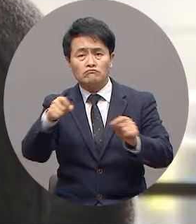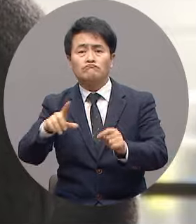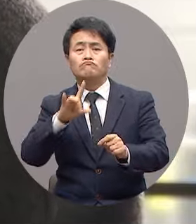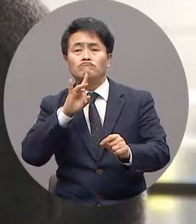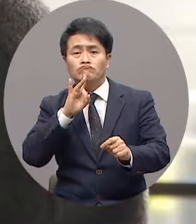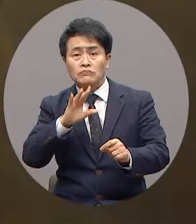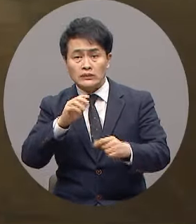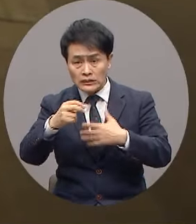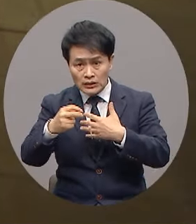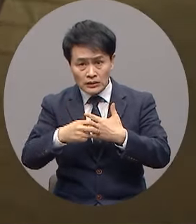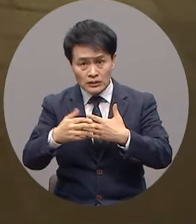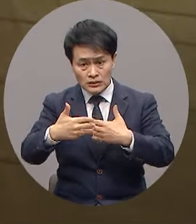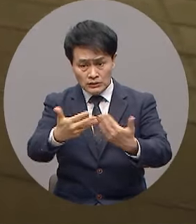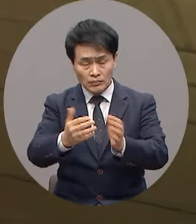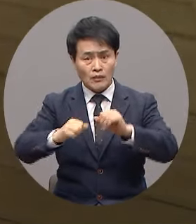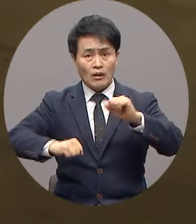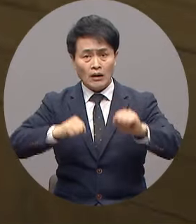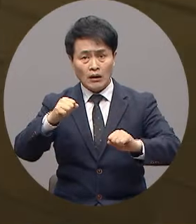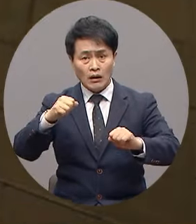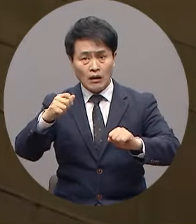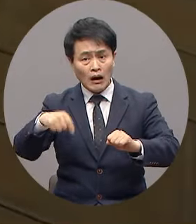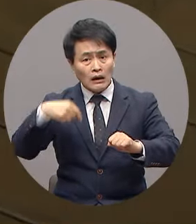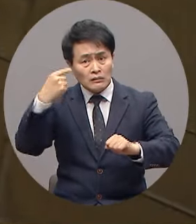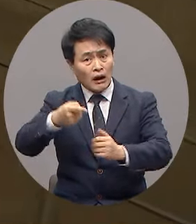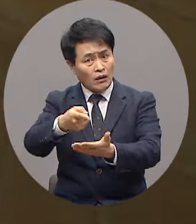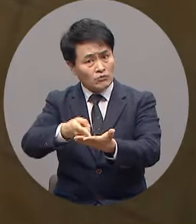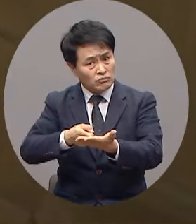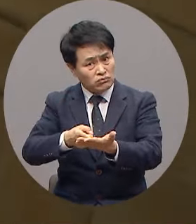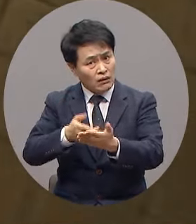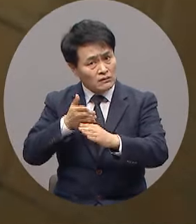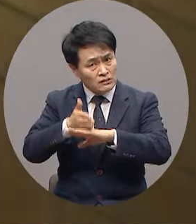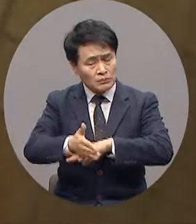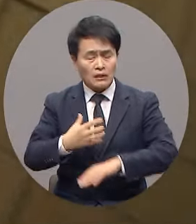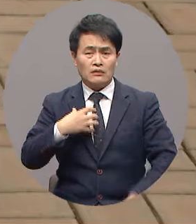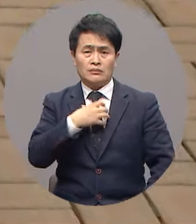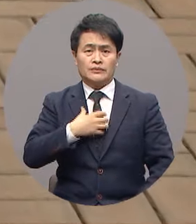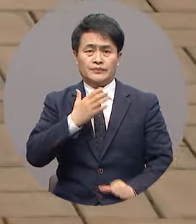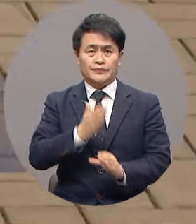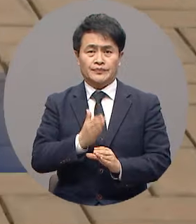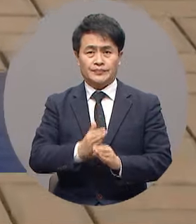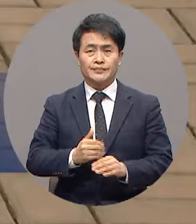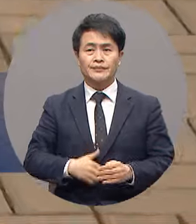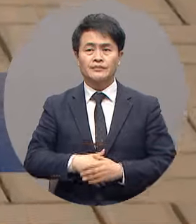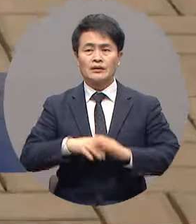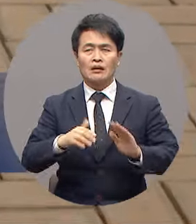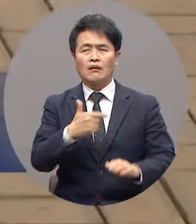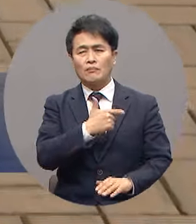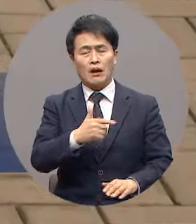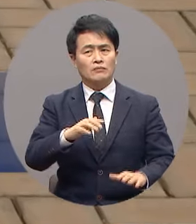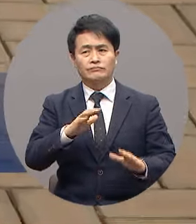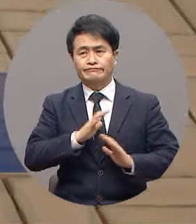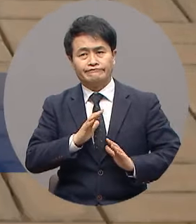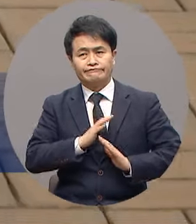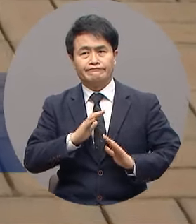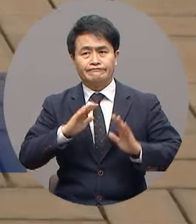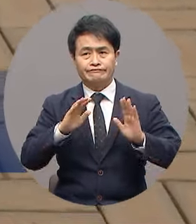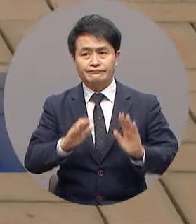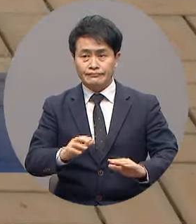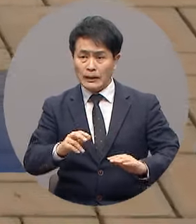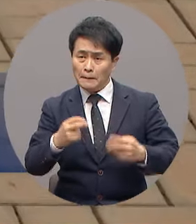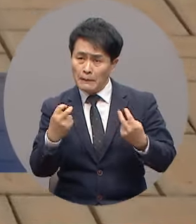뿐이지만 의사들의 집단 행동으로 다음 시술이 늦어질까 걱정입니다. 많이 무서워요. 방안이